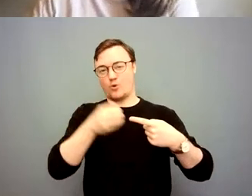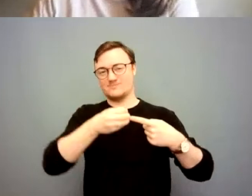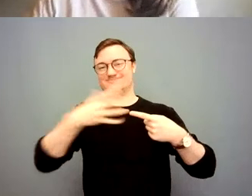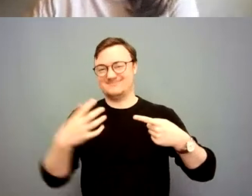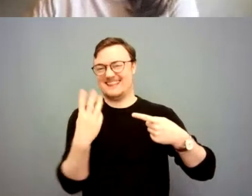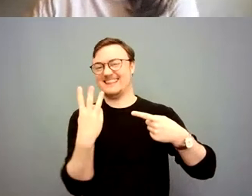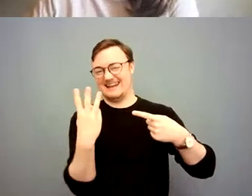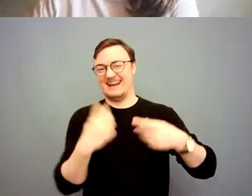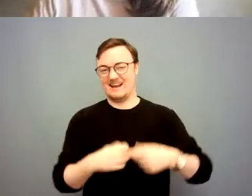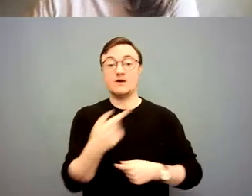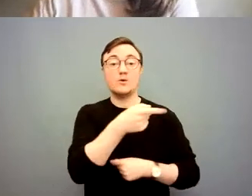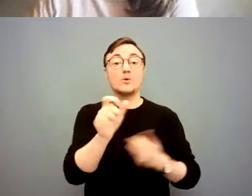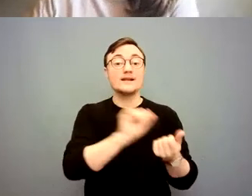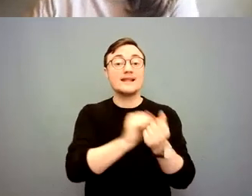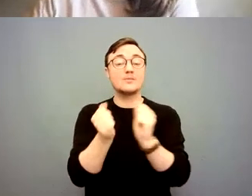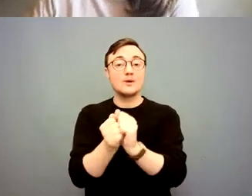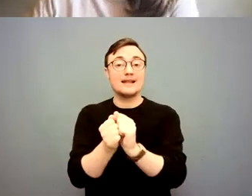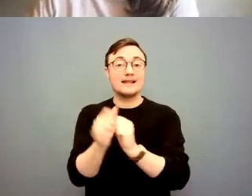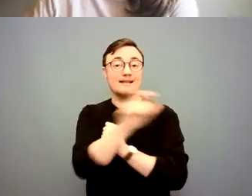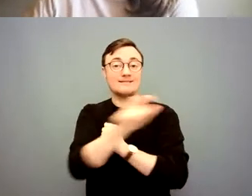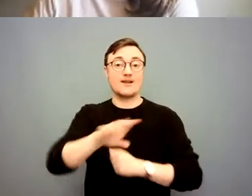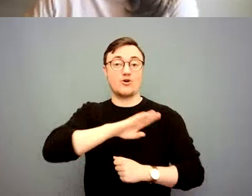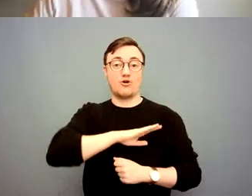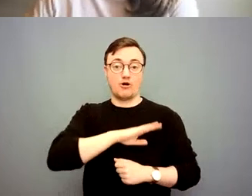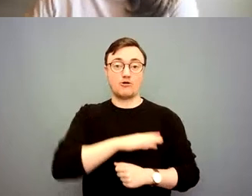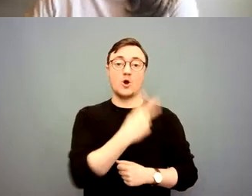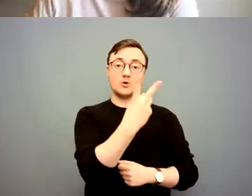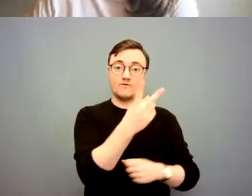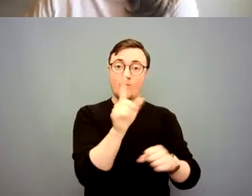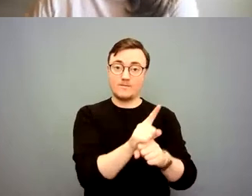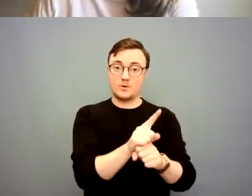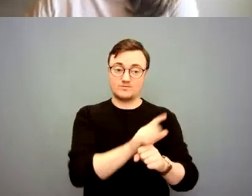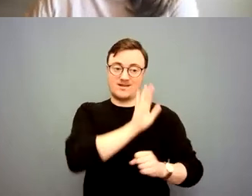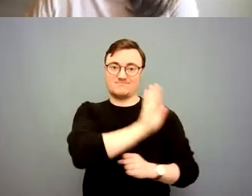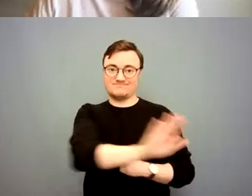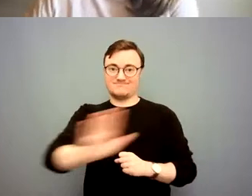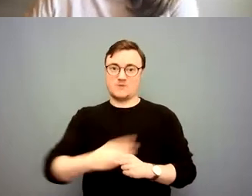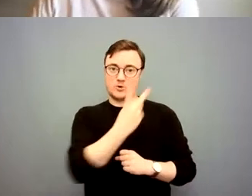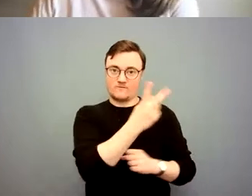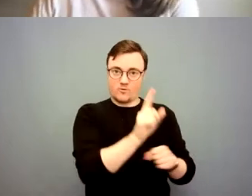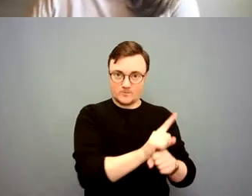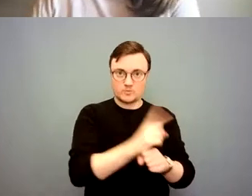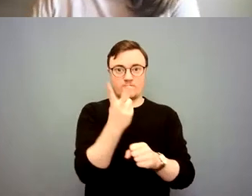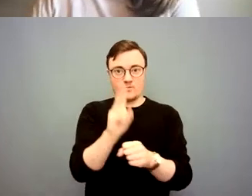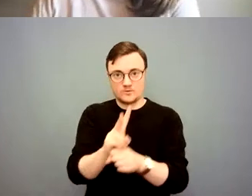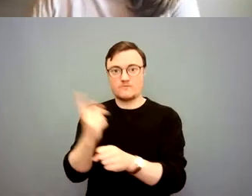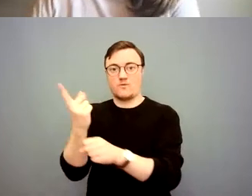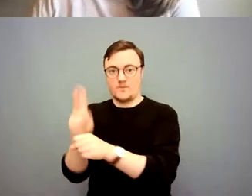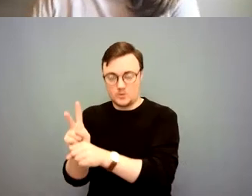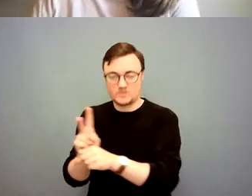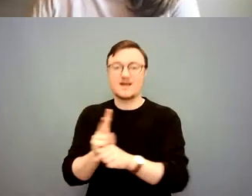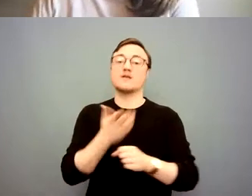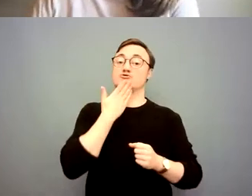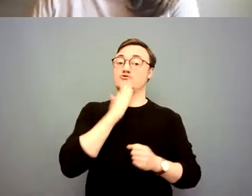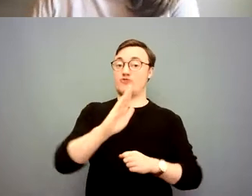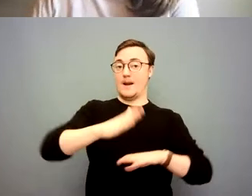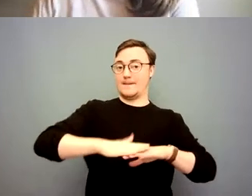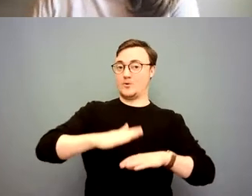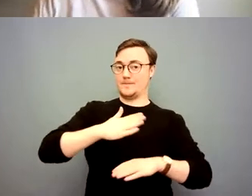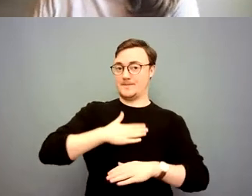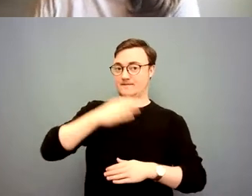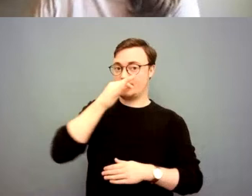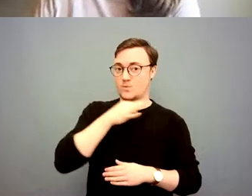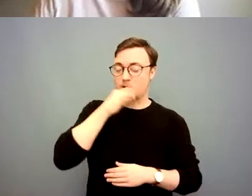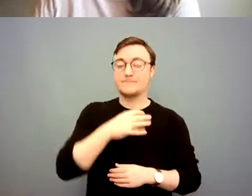politiker får 2 minuter per fråga att svara på detta. Första frågan handlar